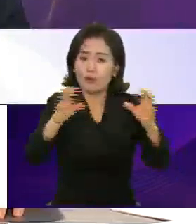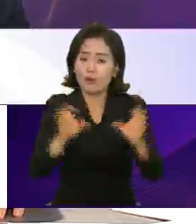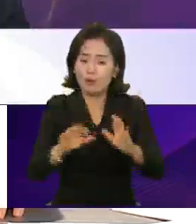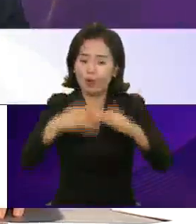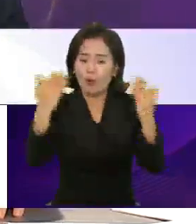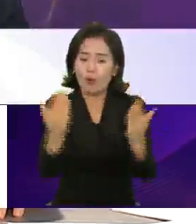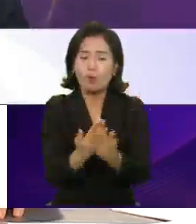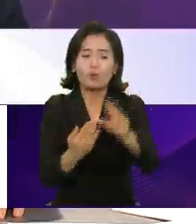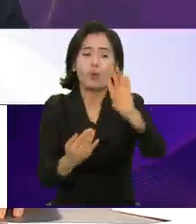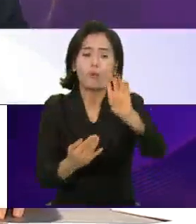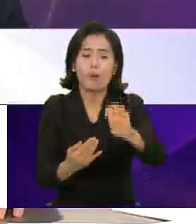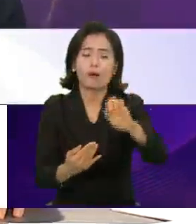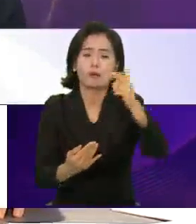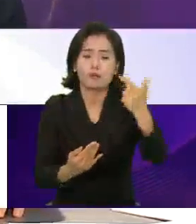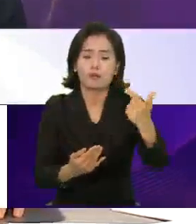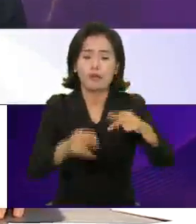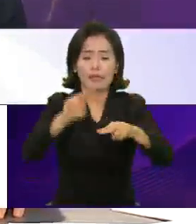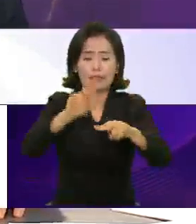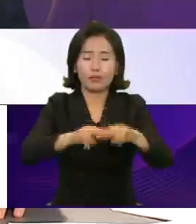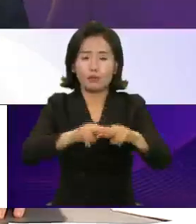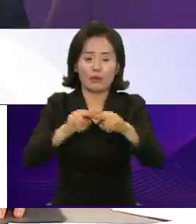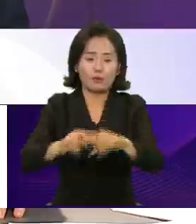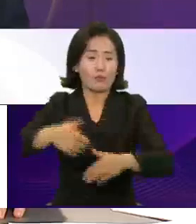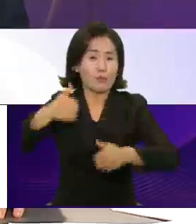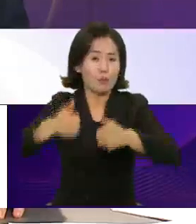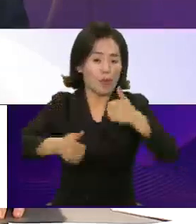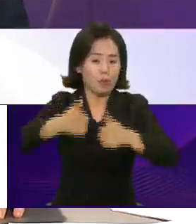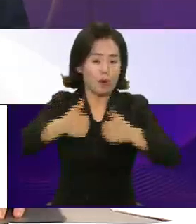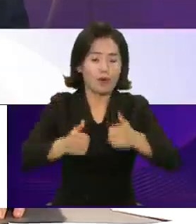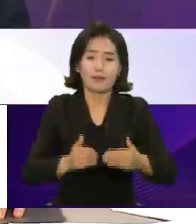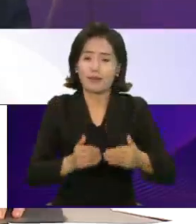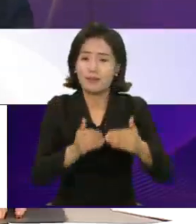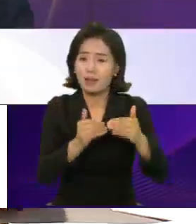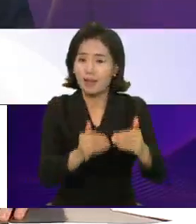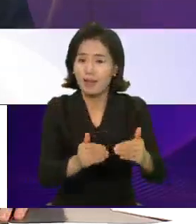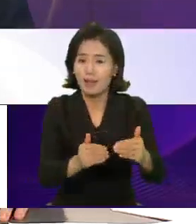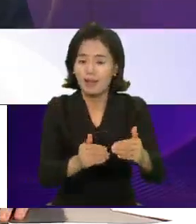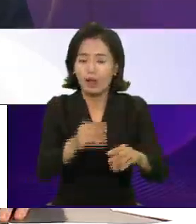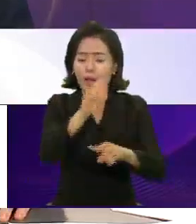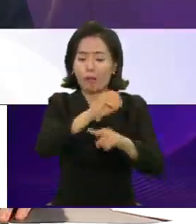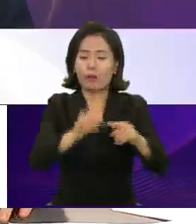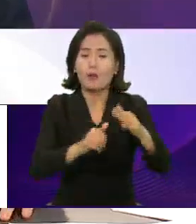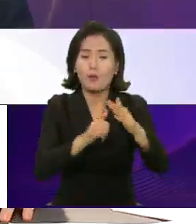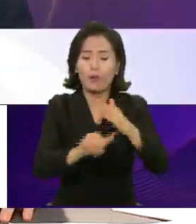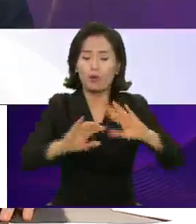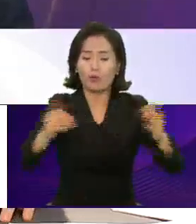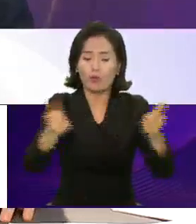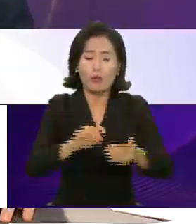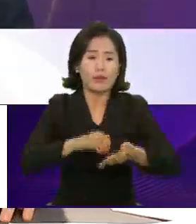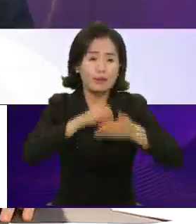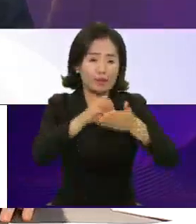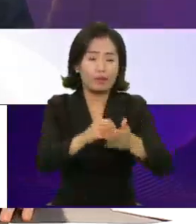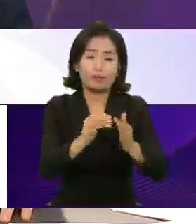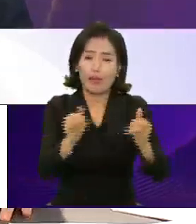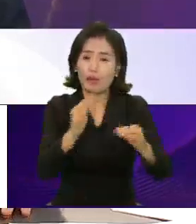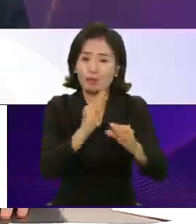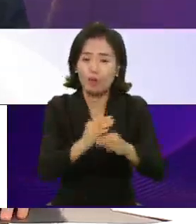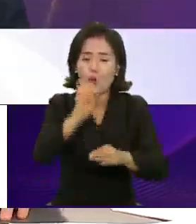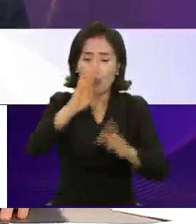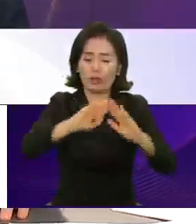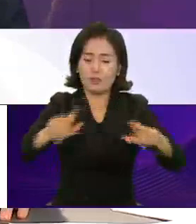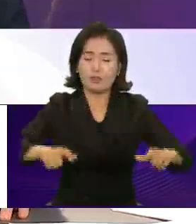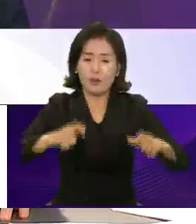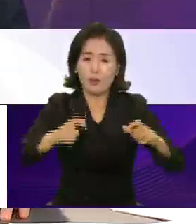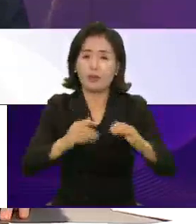모두 46석의 비례대표 의석을 놓고 치열하게 경쟁을 벌였는데요. 비례대표로 국회 입성을 노리는 이들 중에는 광주